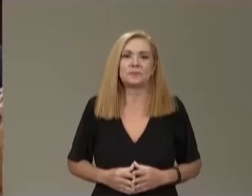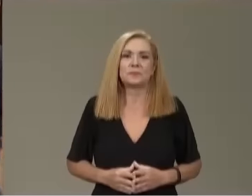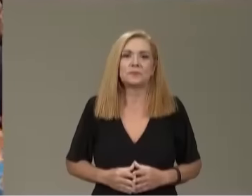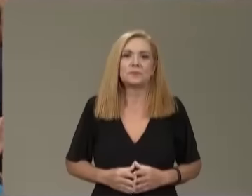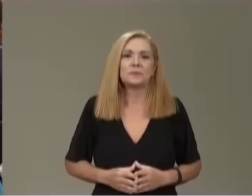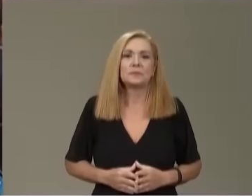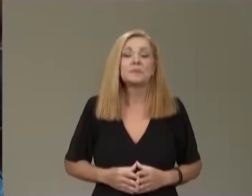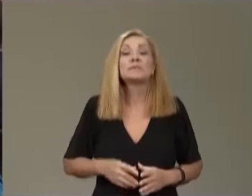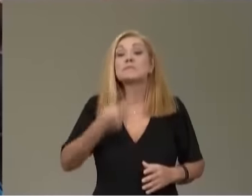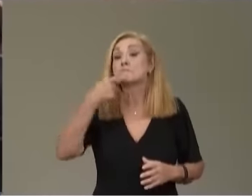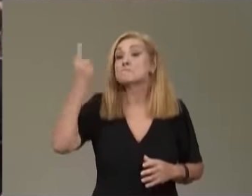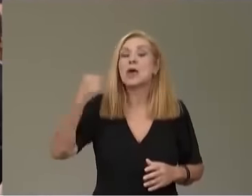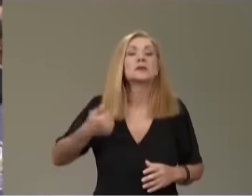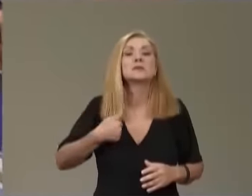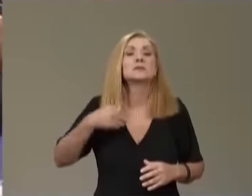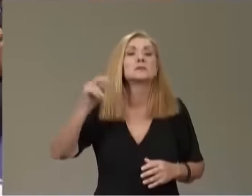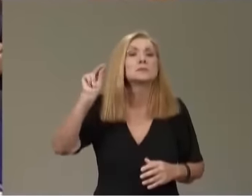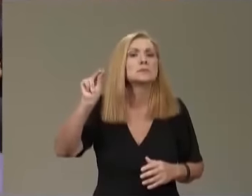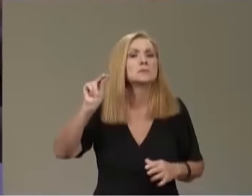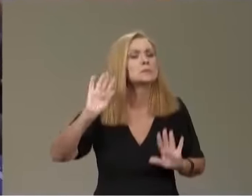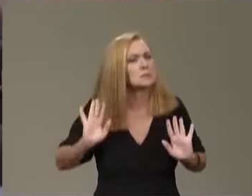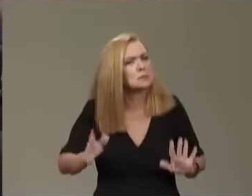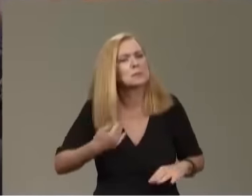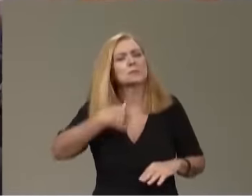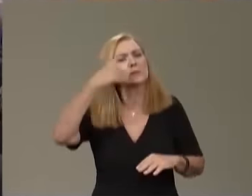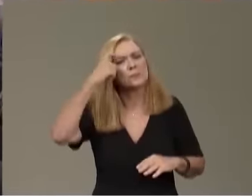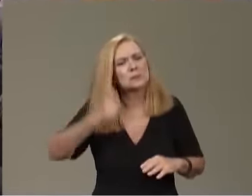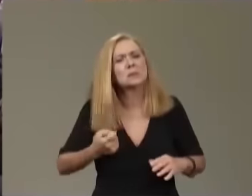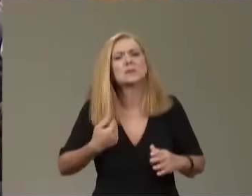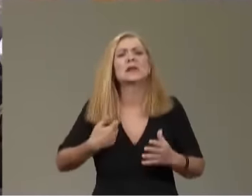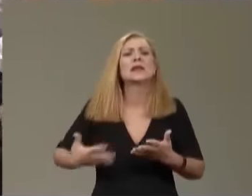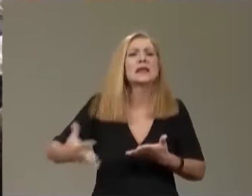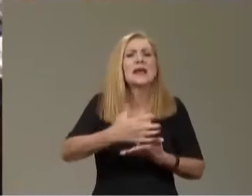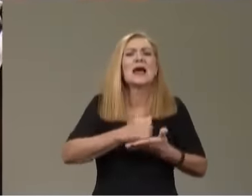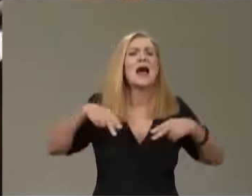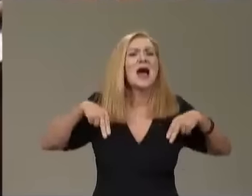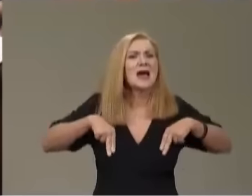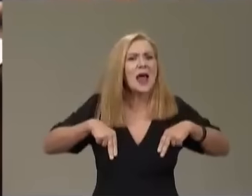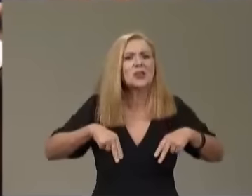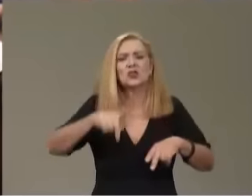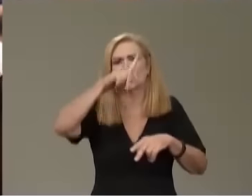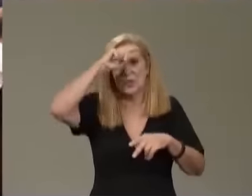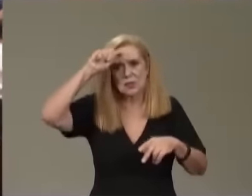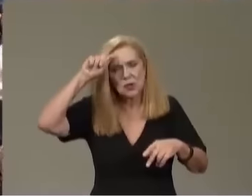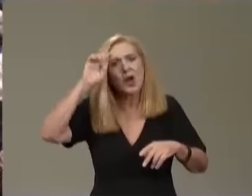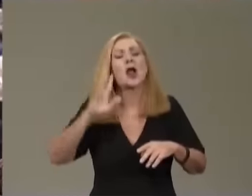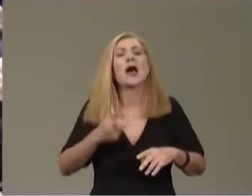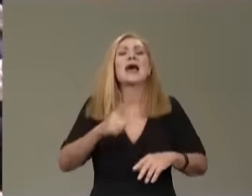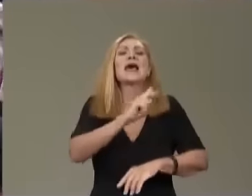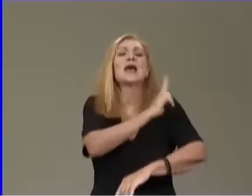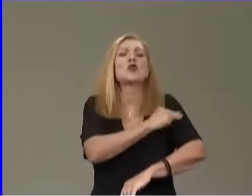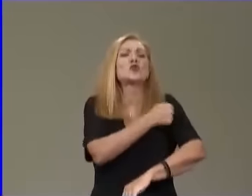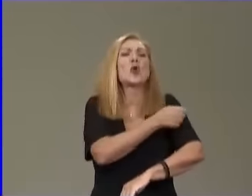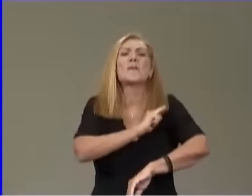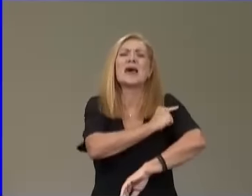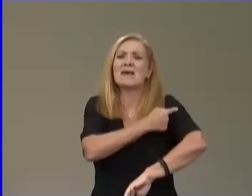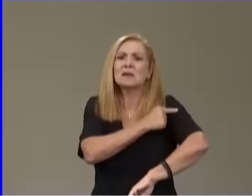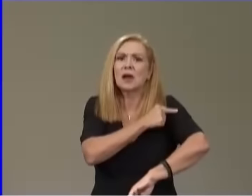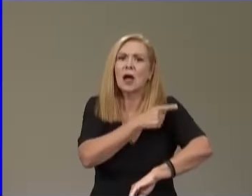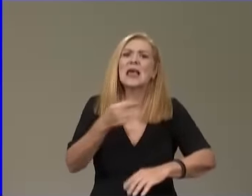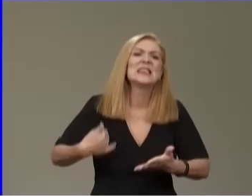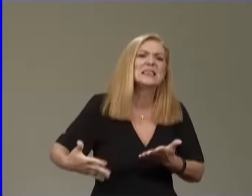Πέρσι δεσμεύτηκα, παρά τις δημοσιονομικές δυσκολίες, ότι θα στηριχτεί το εισόδημα των γιατρών του ΕΣΥ. Και ανάμεσα στα άλλα